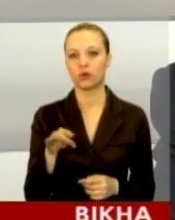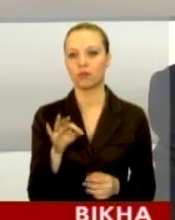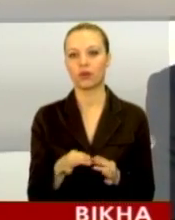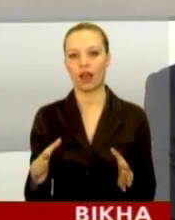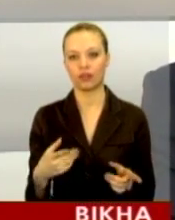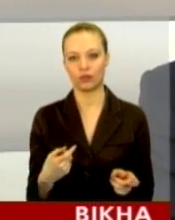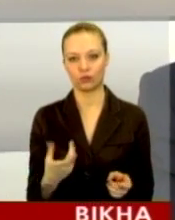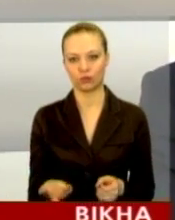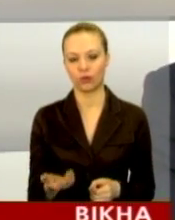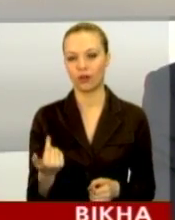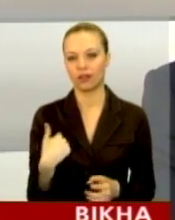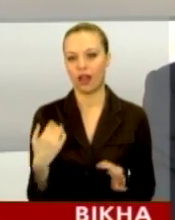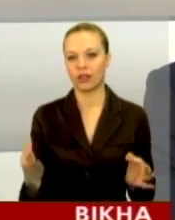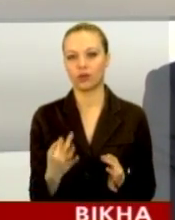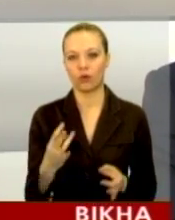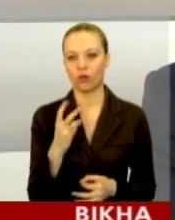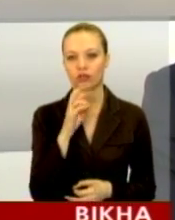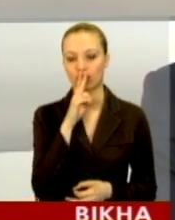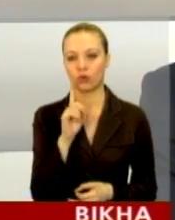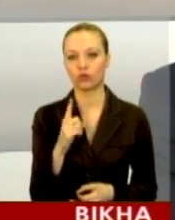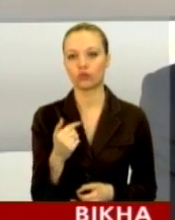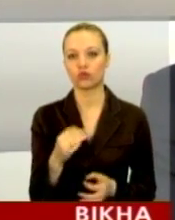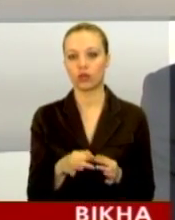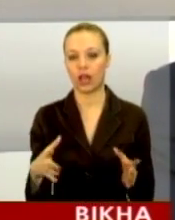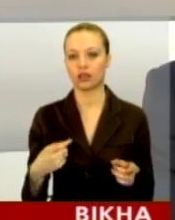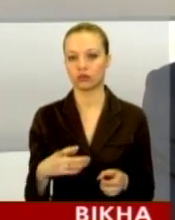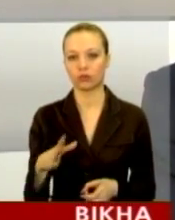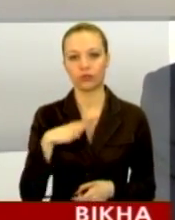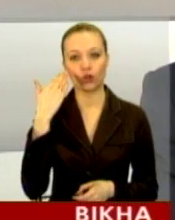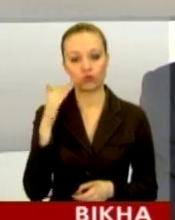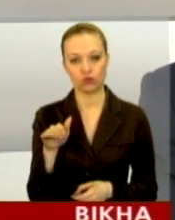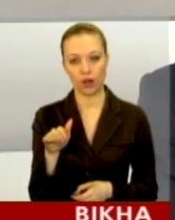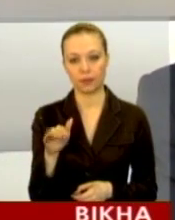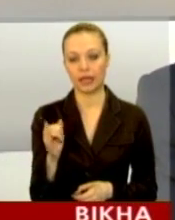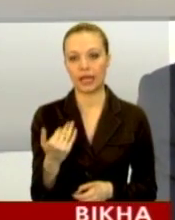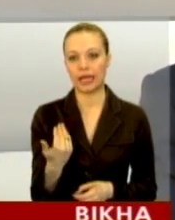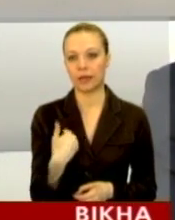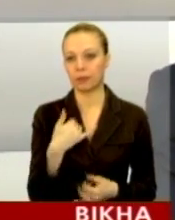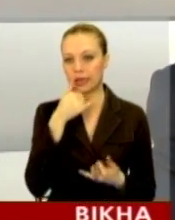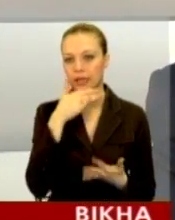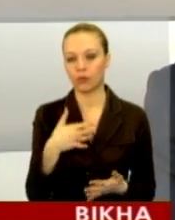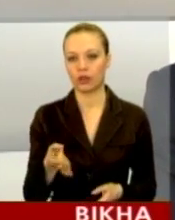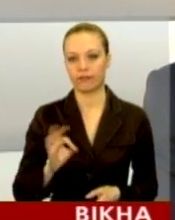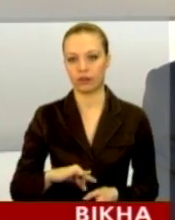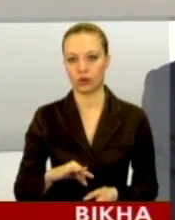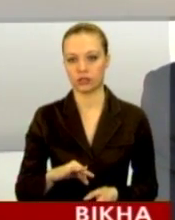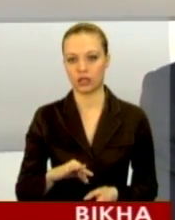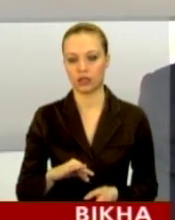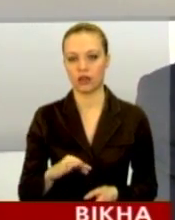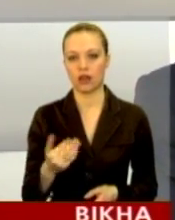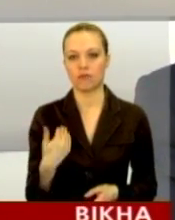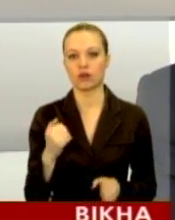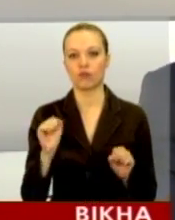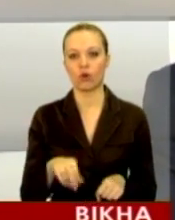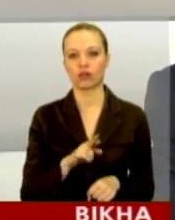ядерну зброю. Я ніколи не жалкую, тому що ядерна зброя була чужа, і ми її не могли використати. Ми